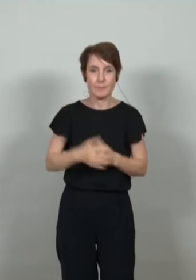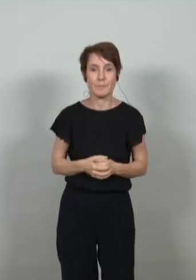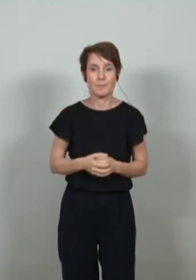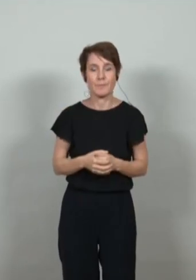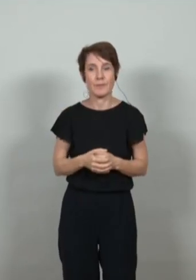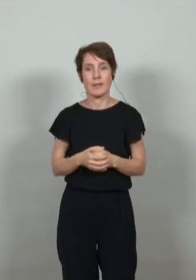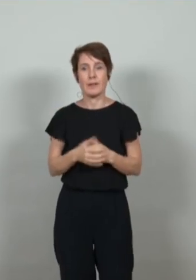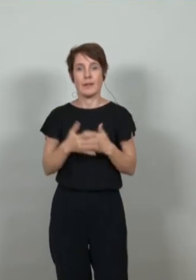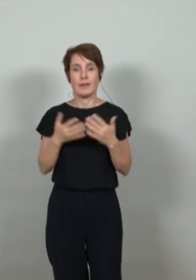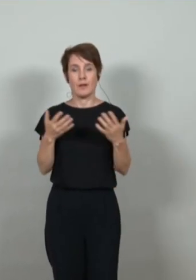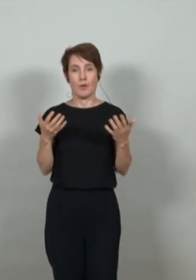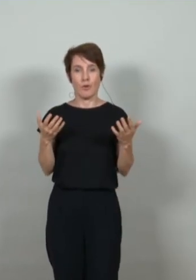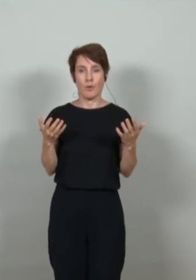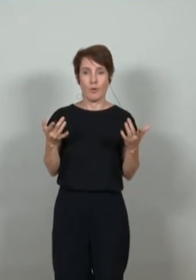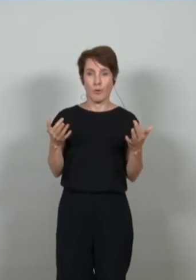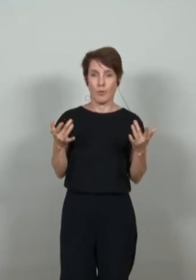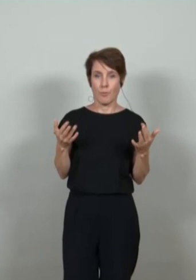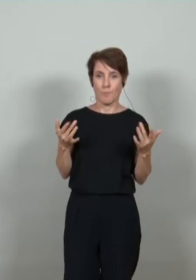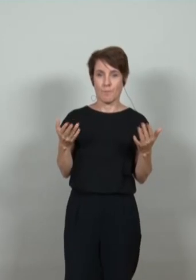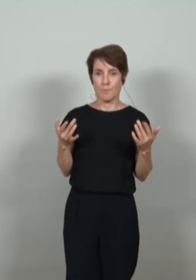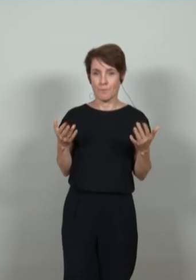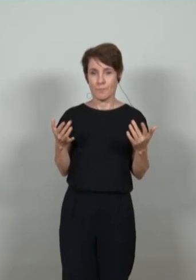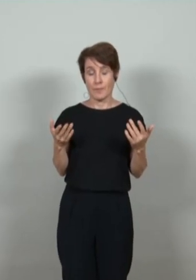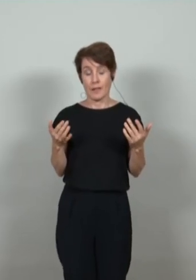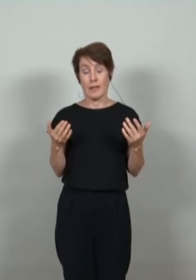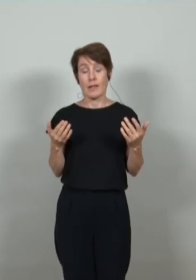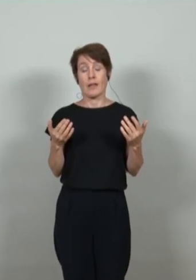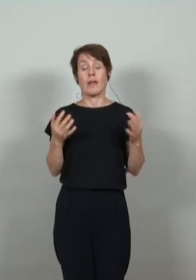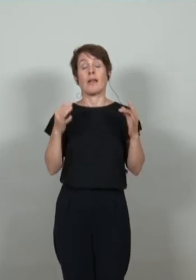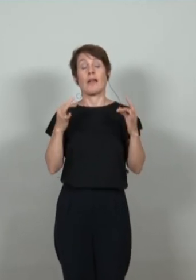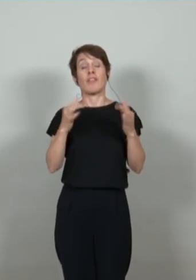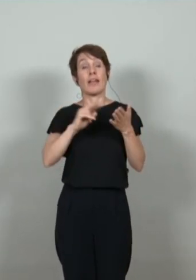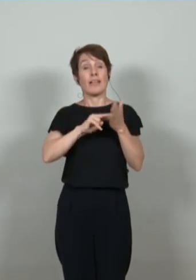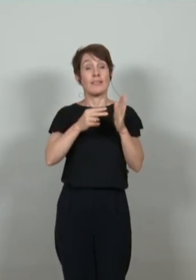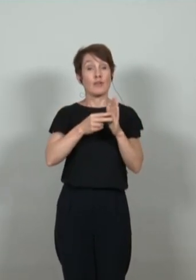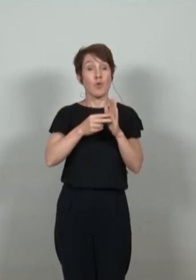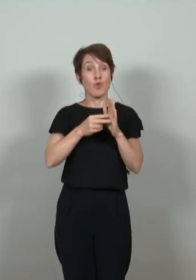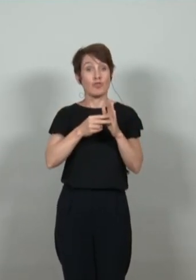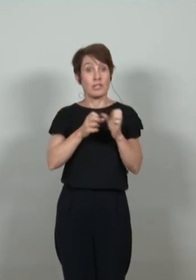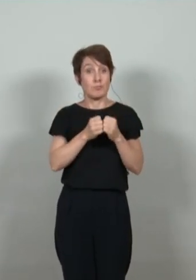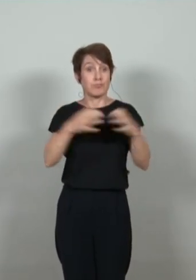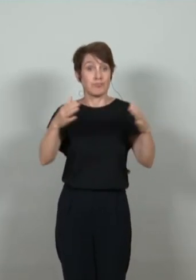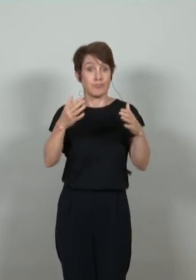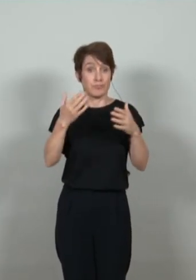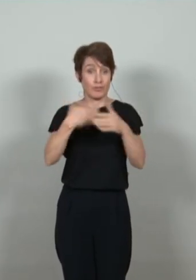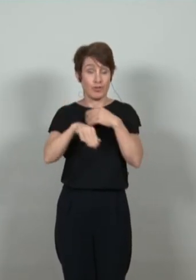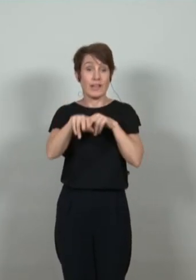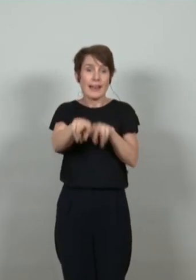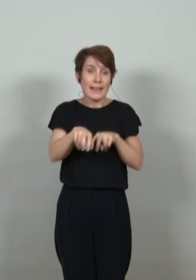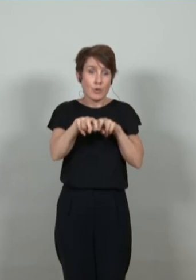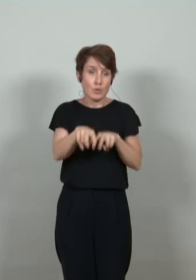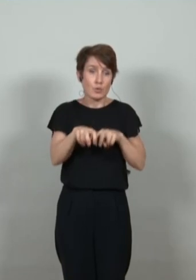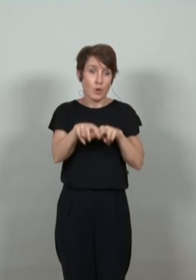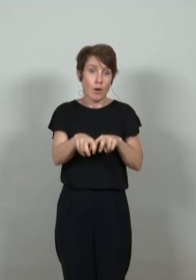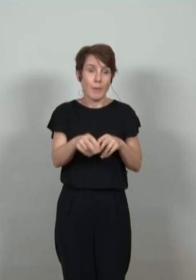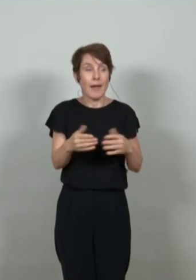du de la du high-tech dans les dans les dans l'agriculture tout cela évidemment fortement